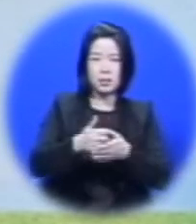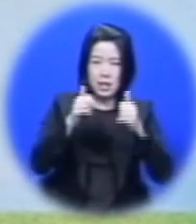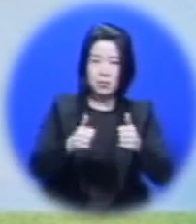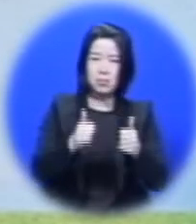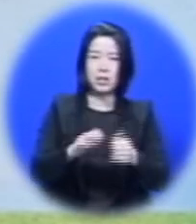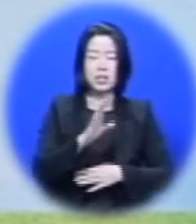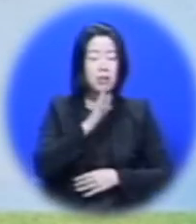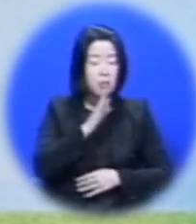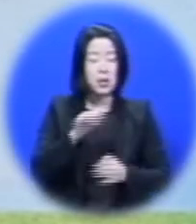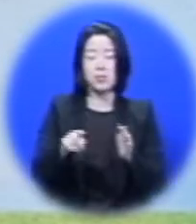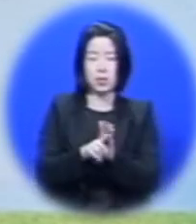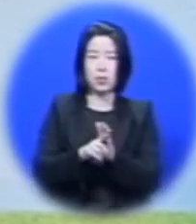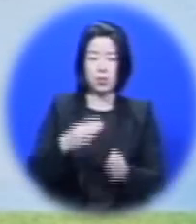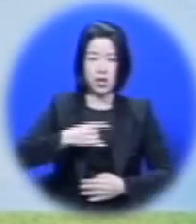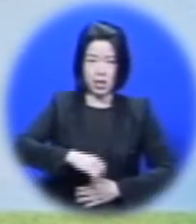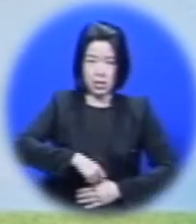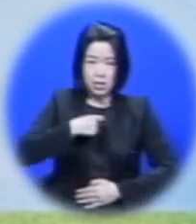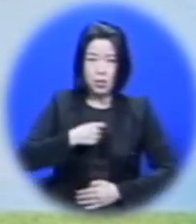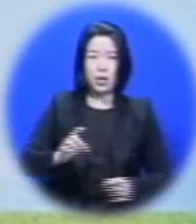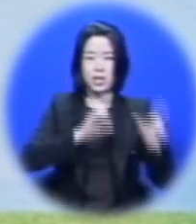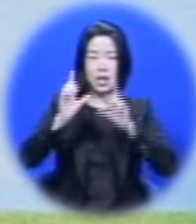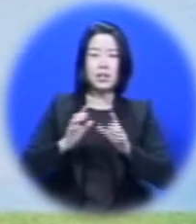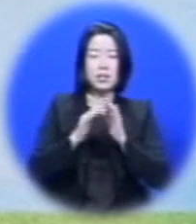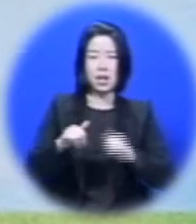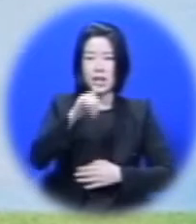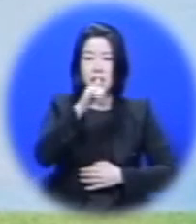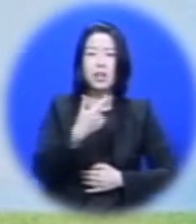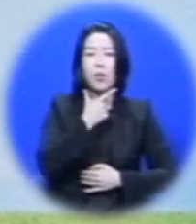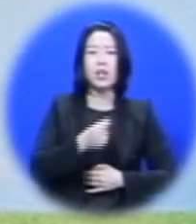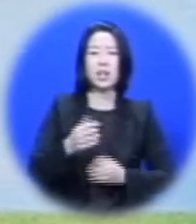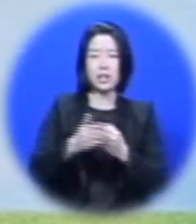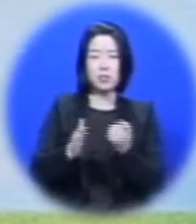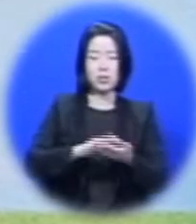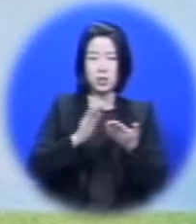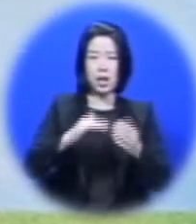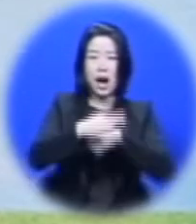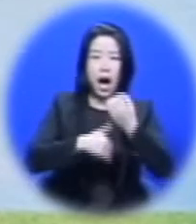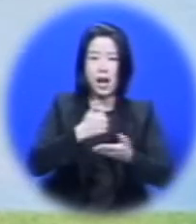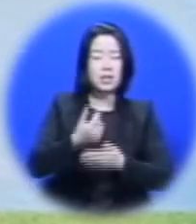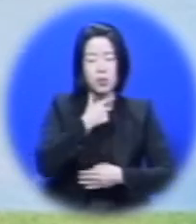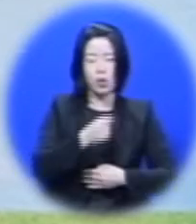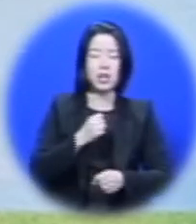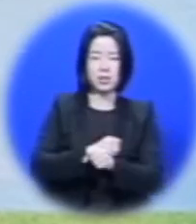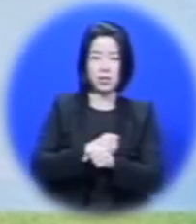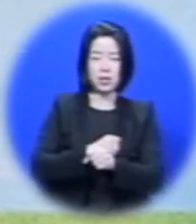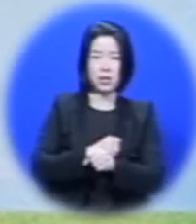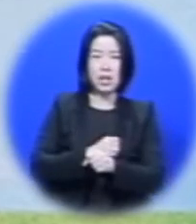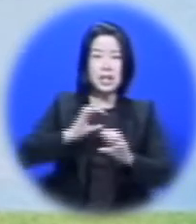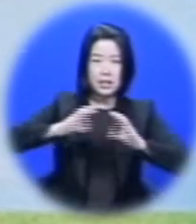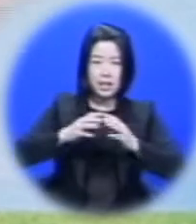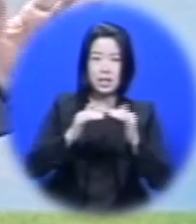심판을 정말 믿고 의롭게 사는 자가 있기를 원하는 거예요. 하나님이 원하시는 겁니다.